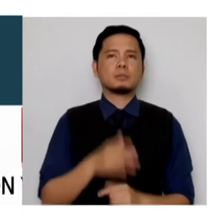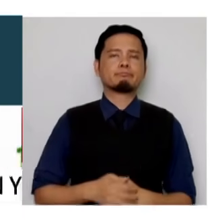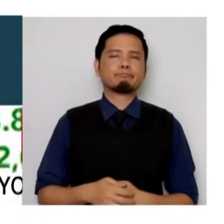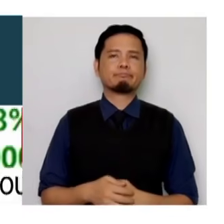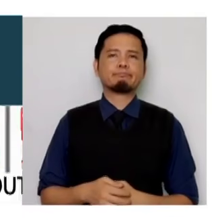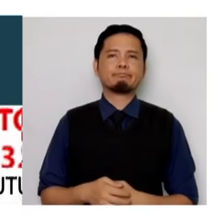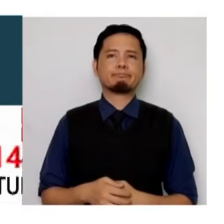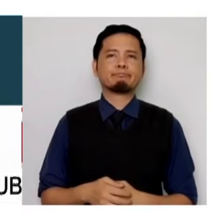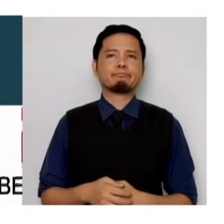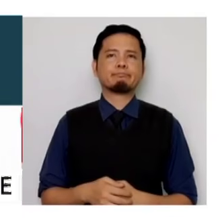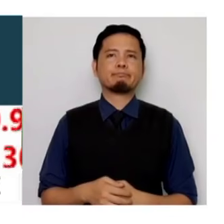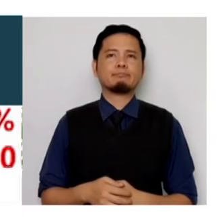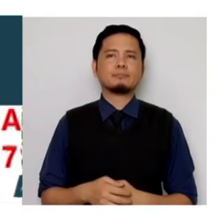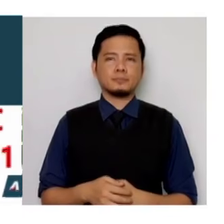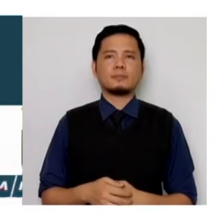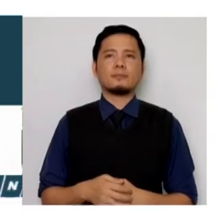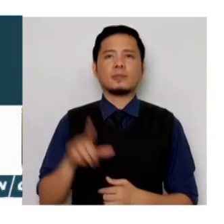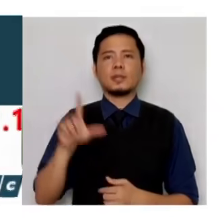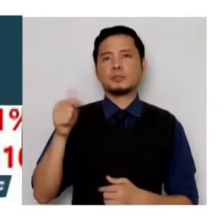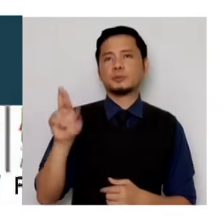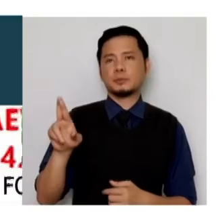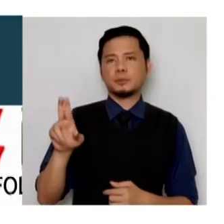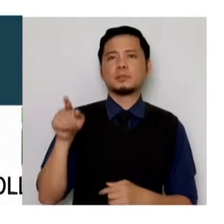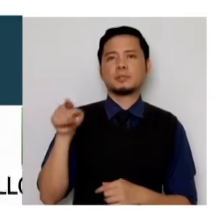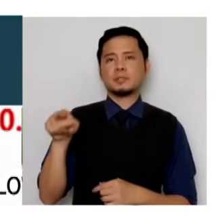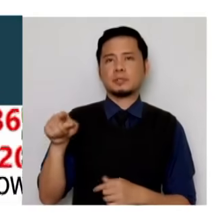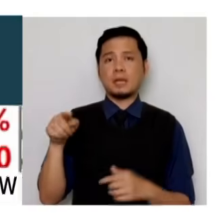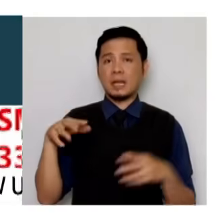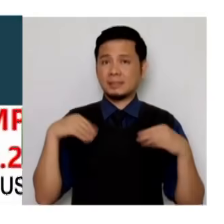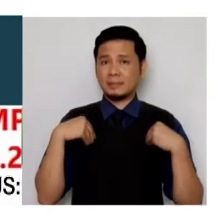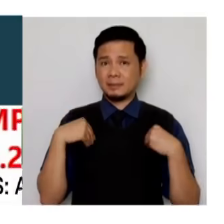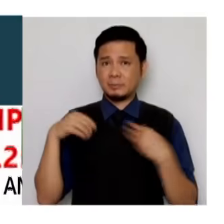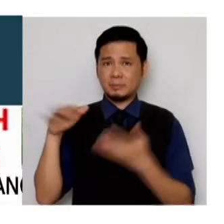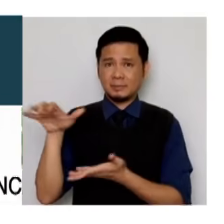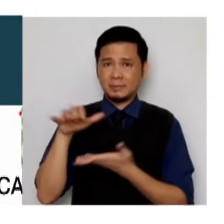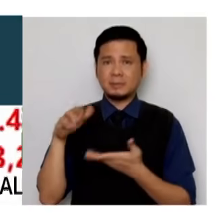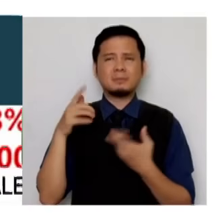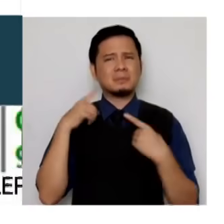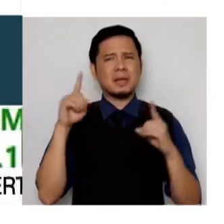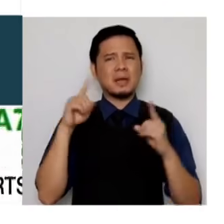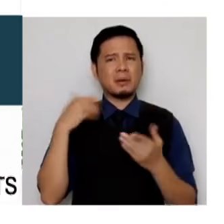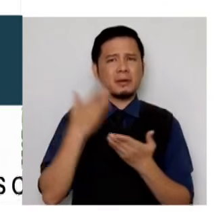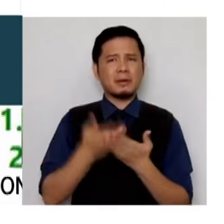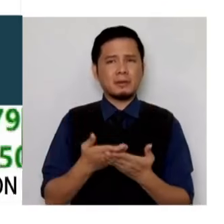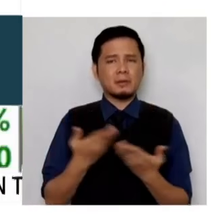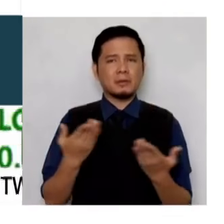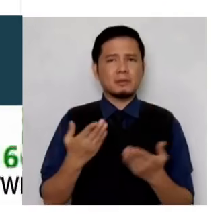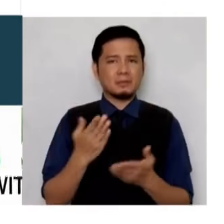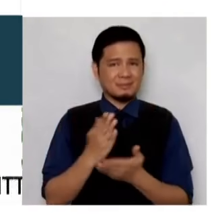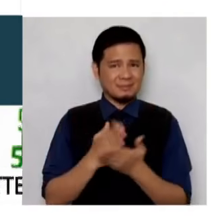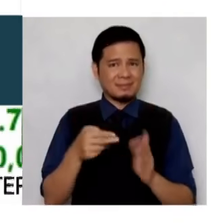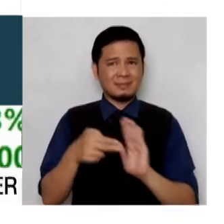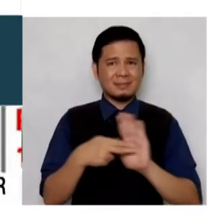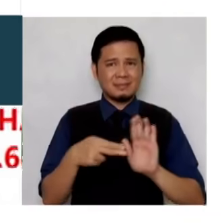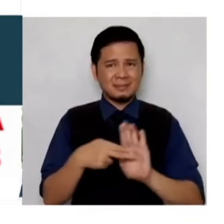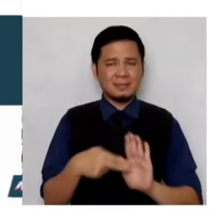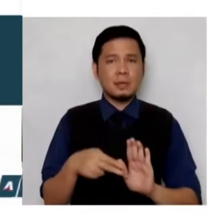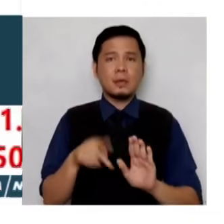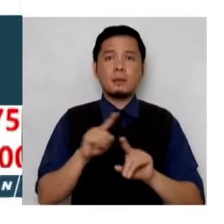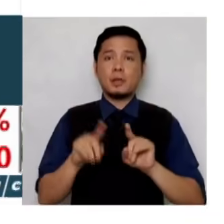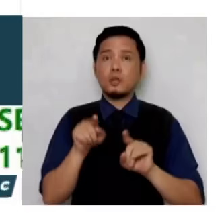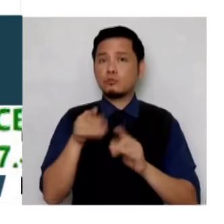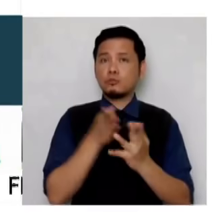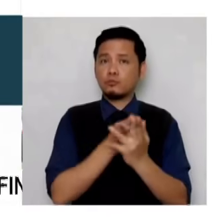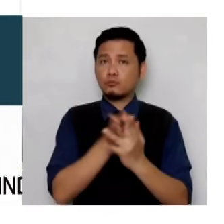Mm-hmm. O pagdating pa lang sa local government, pagtanggap pa lang namin, alam na nila dumating yan. Alam naman hindi ibakuna yan. Mm-hmm. But if you are transparent,